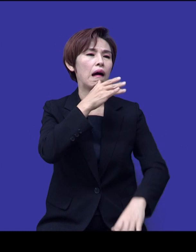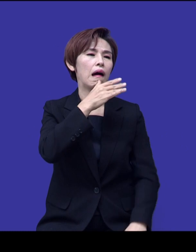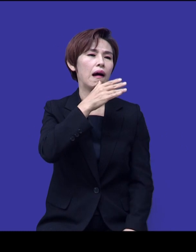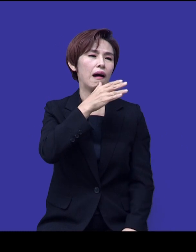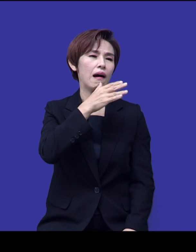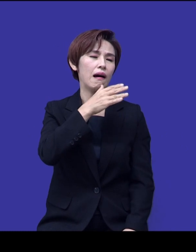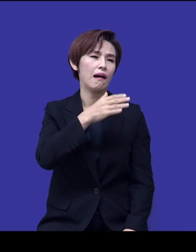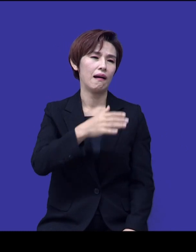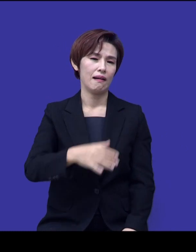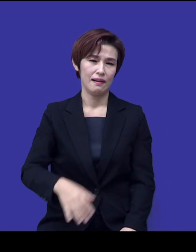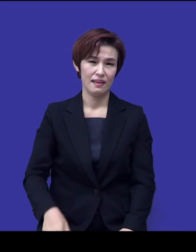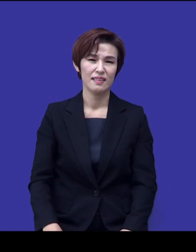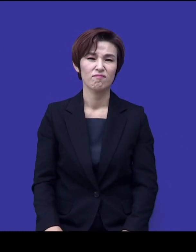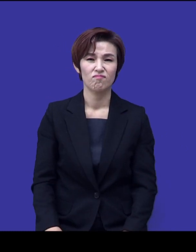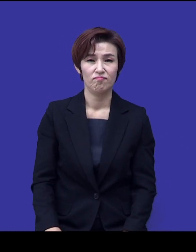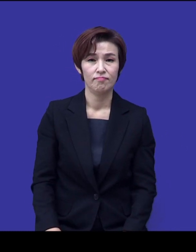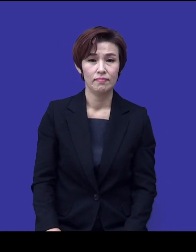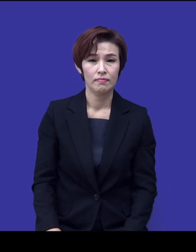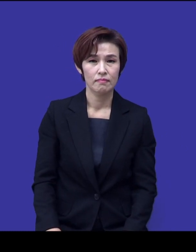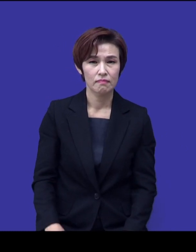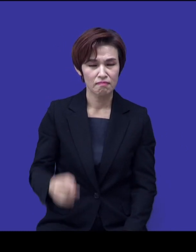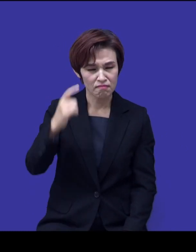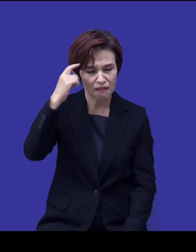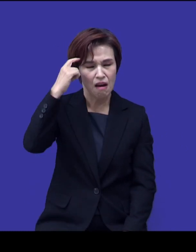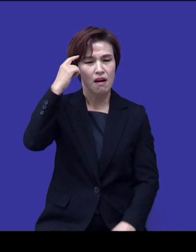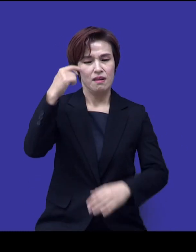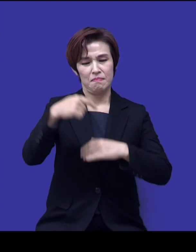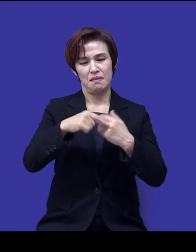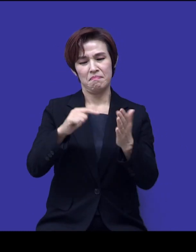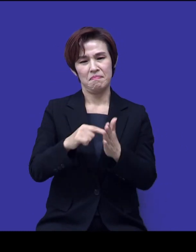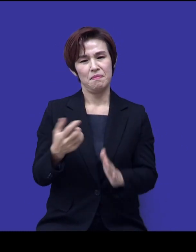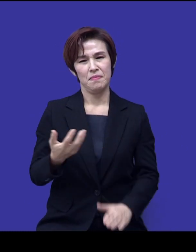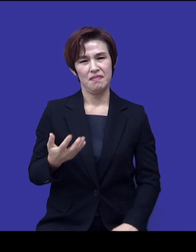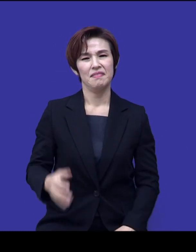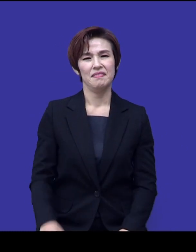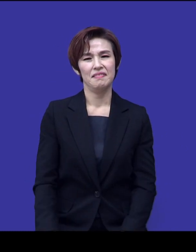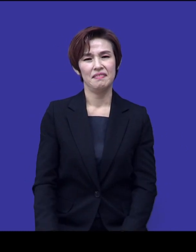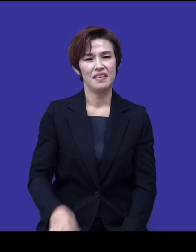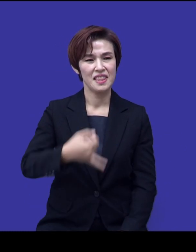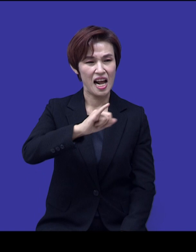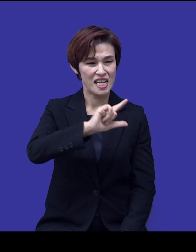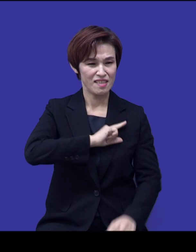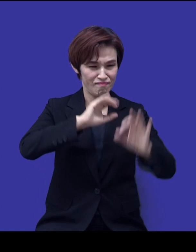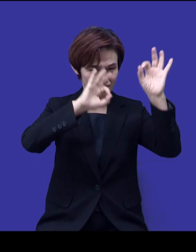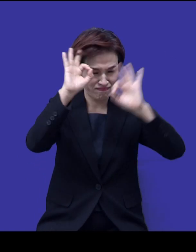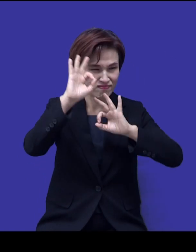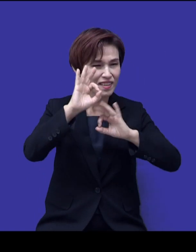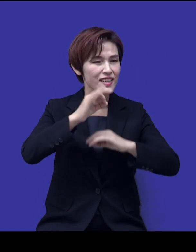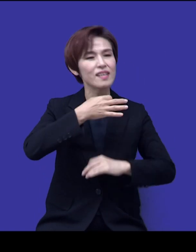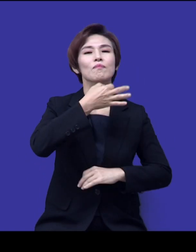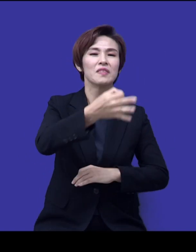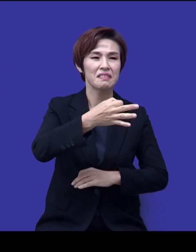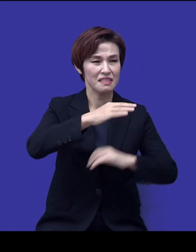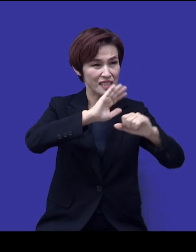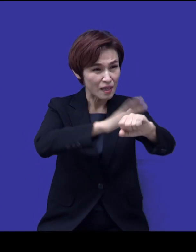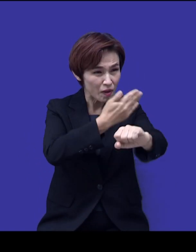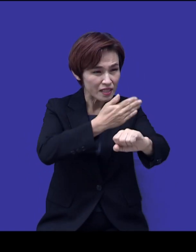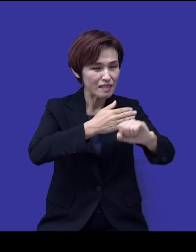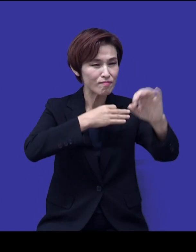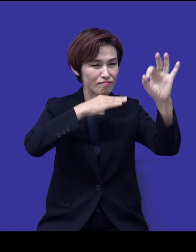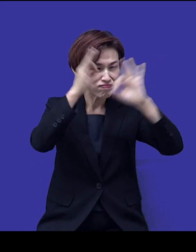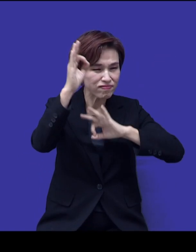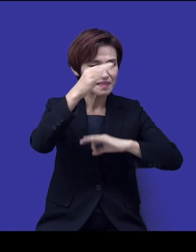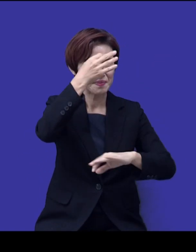미안하대요. 지금도 그 생각하면 마음이 아파요. 아이들한테 그렇겠네요. 이게 다 이제 인지를 할 수는 있었어요? 모두 그